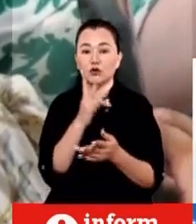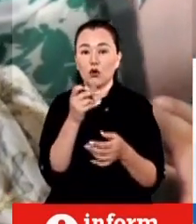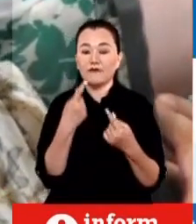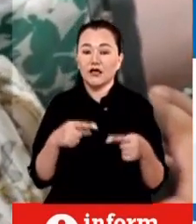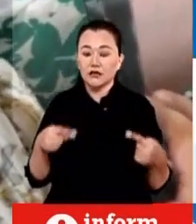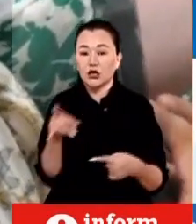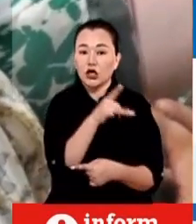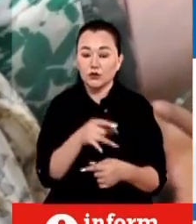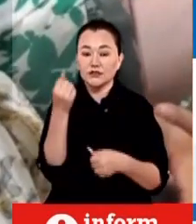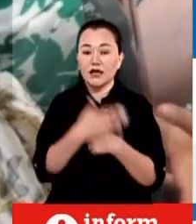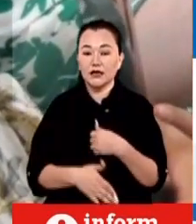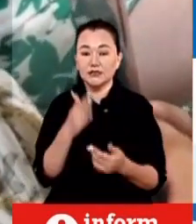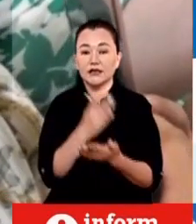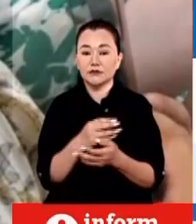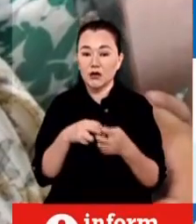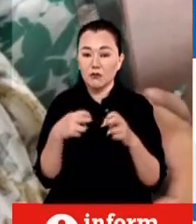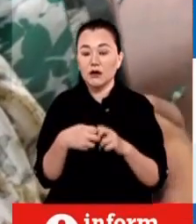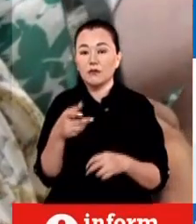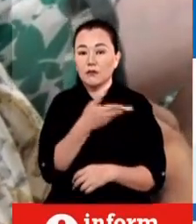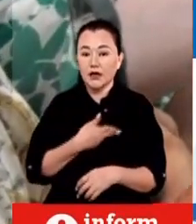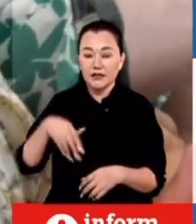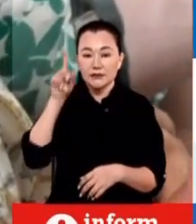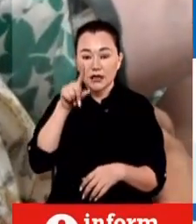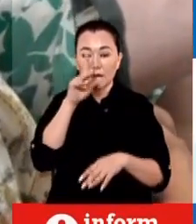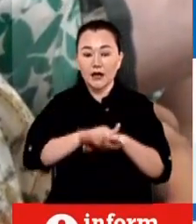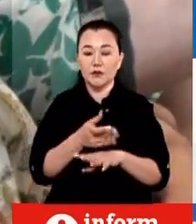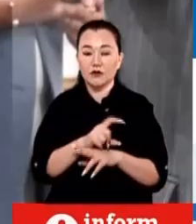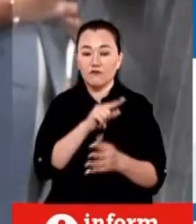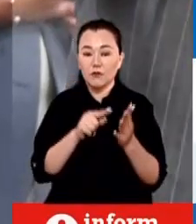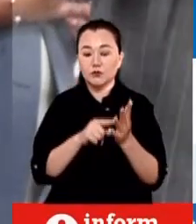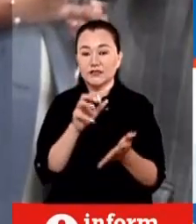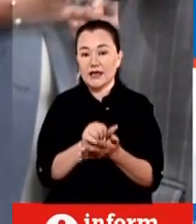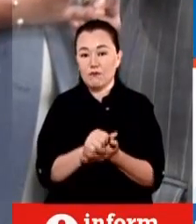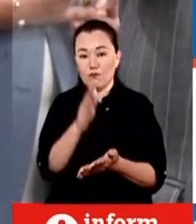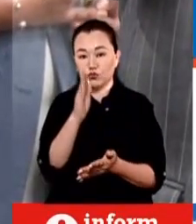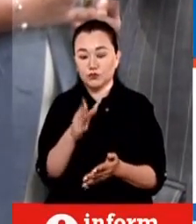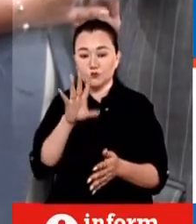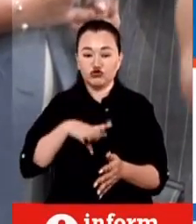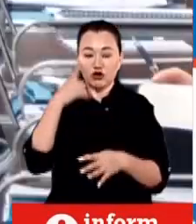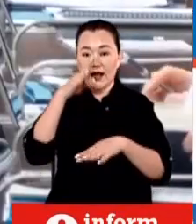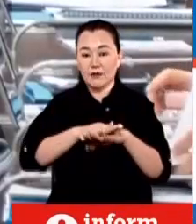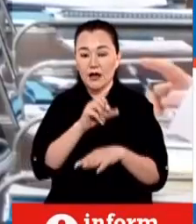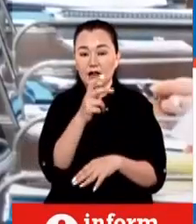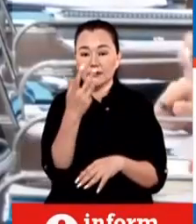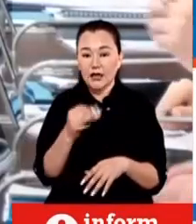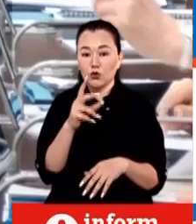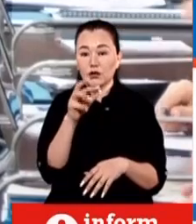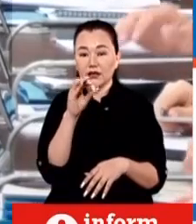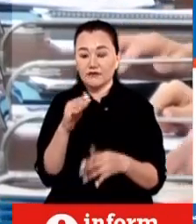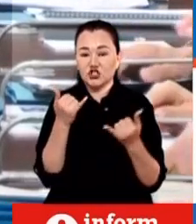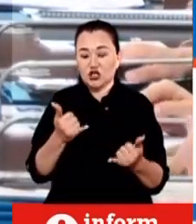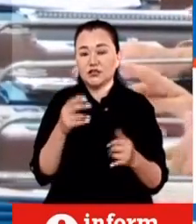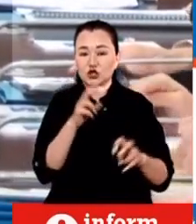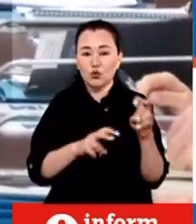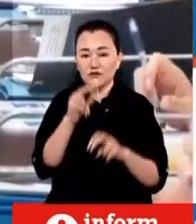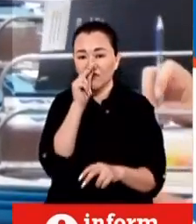некоторых районах столицы есть проблема. Об этом мы знаем. Поэтому акимат этим вопросом занялся. По словам экс-акима Астаны Алтая Кульгинова, сейчас не стоит